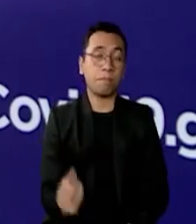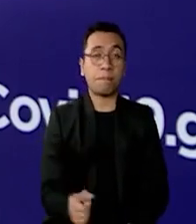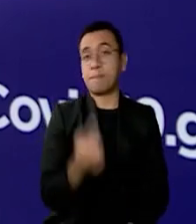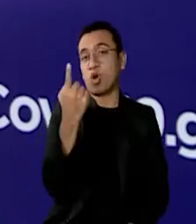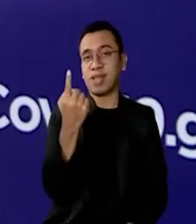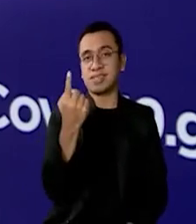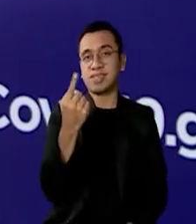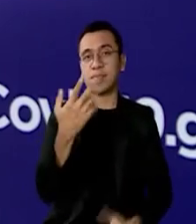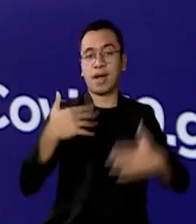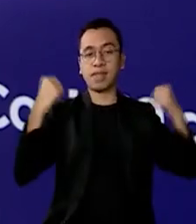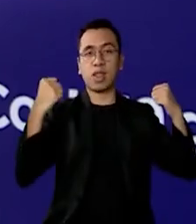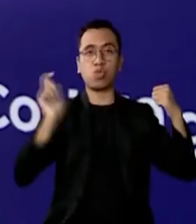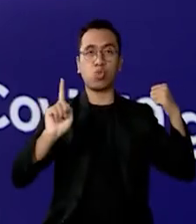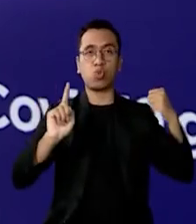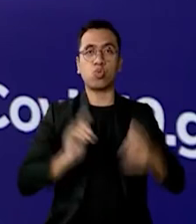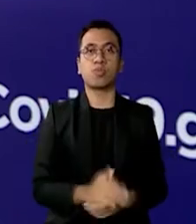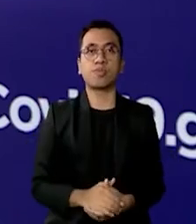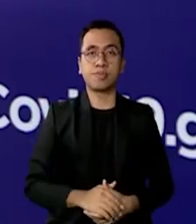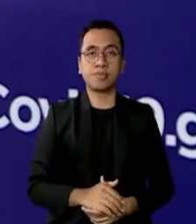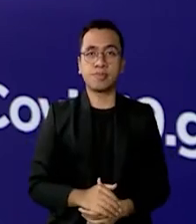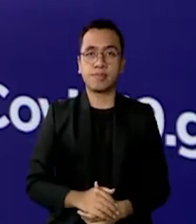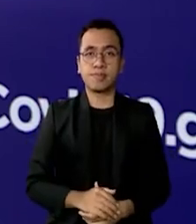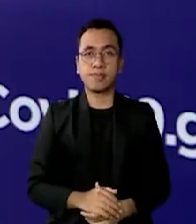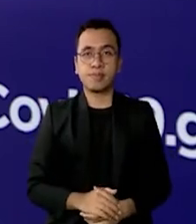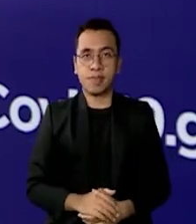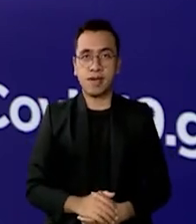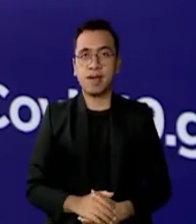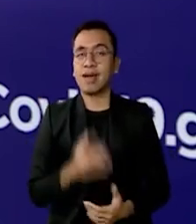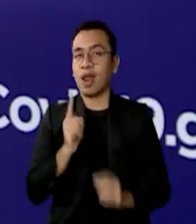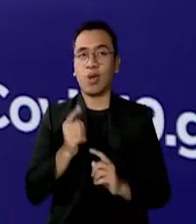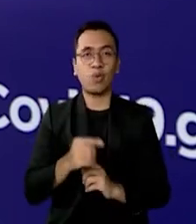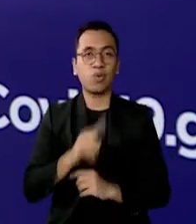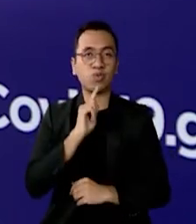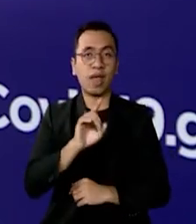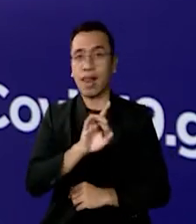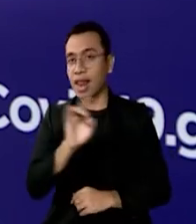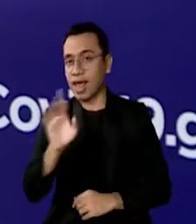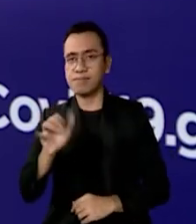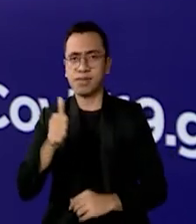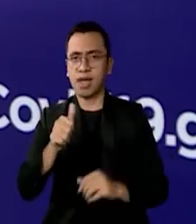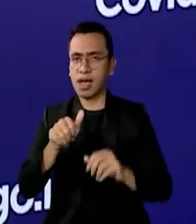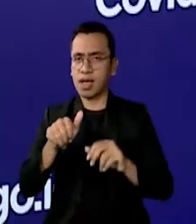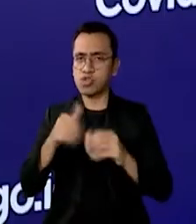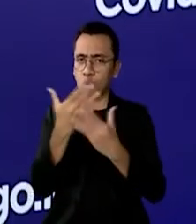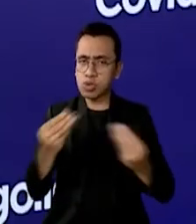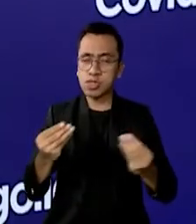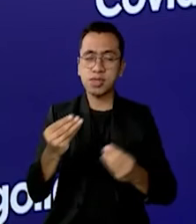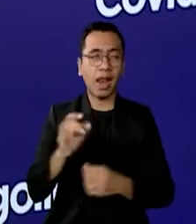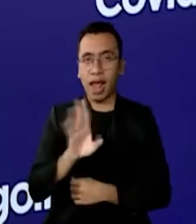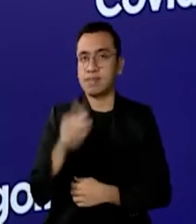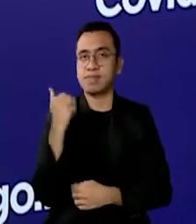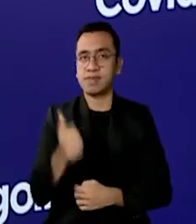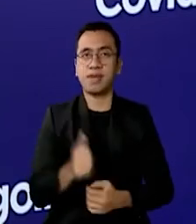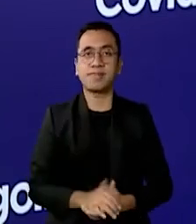daripada urusan yang memang bisa diselesaikan dicarikan yang lain biasanya pendidikan di sama juga ya menunda